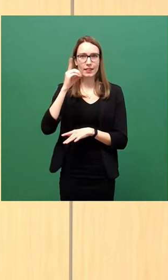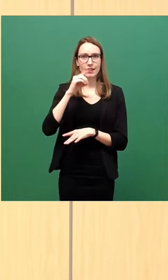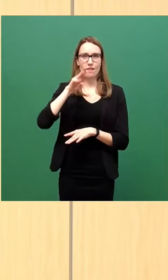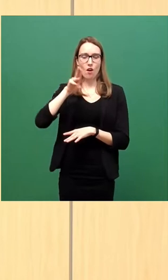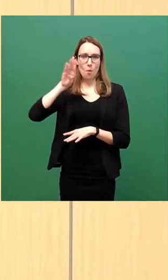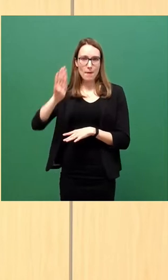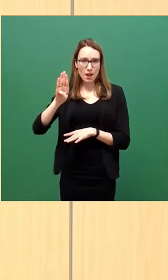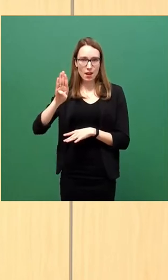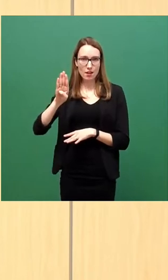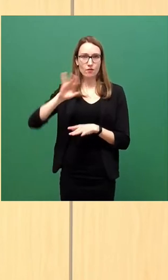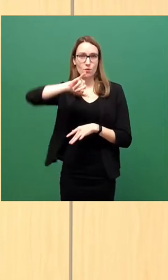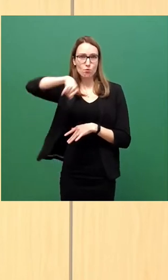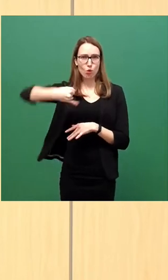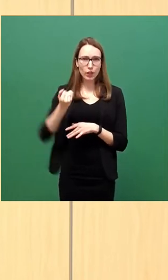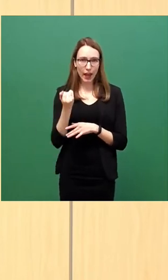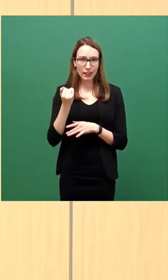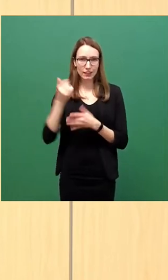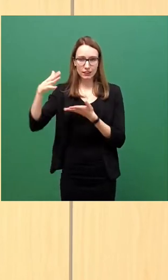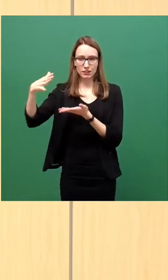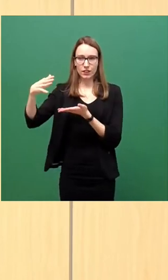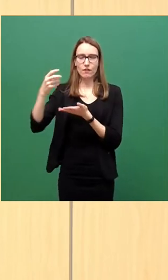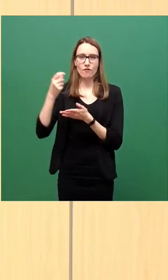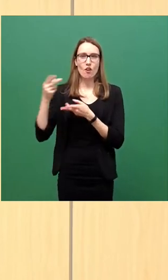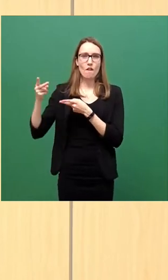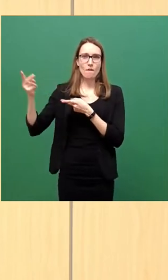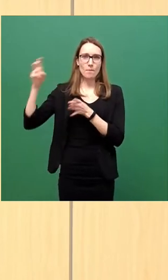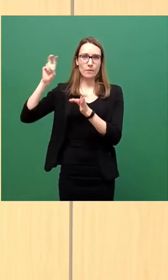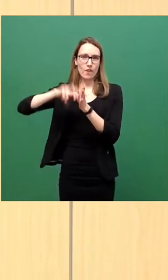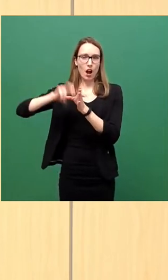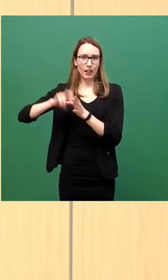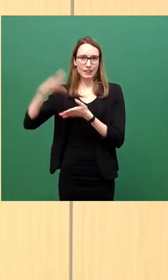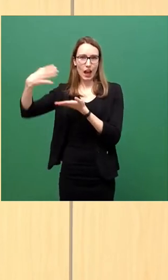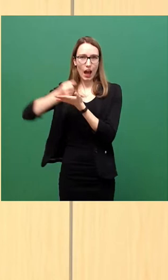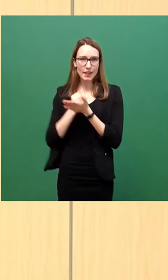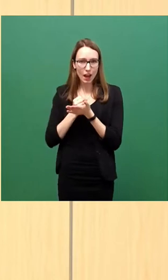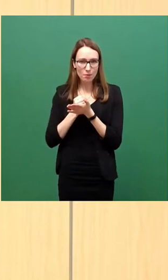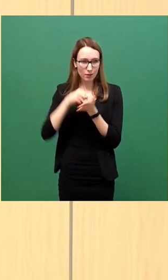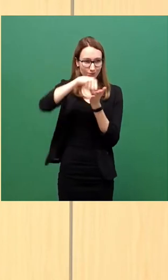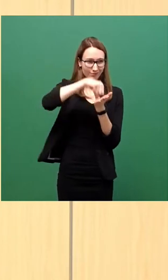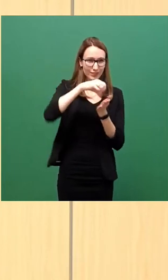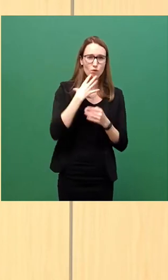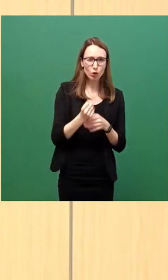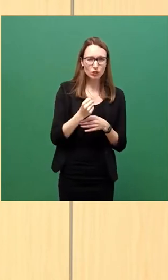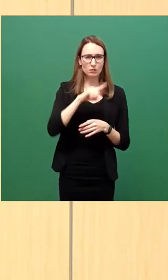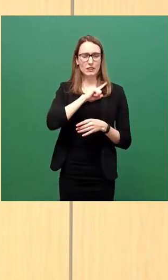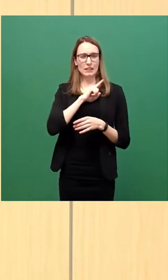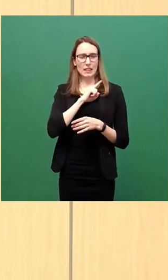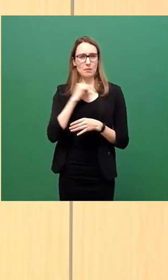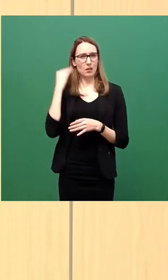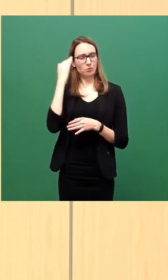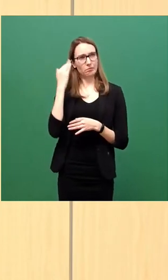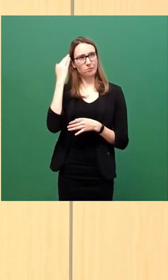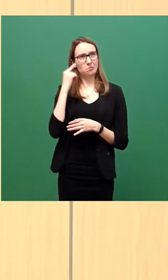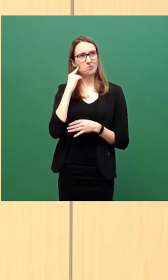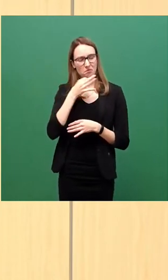den Fahrgasteinnahmen finanzieren wollte, da stellt sich mir natürlich die Frage, auch im Hinblick